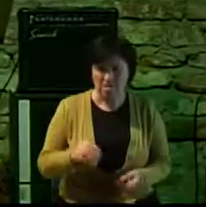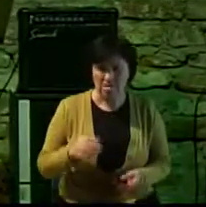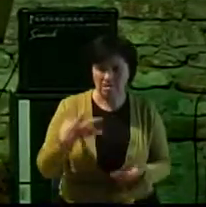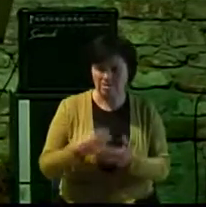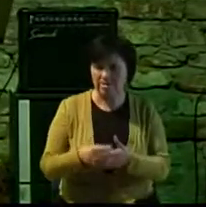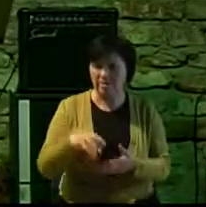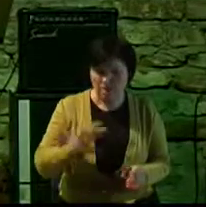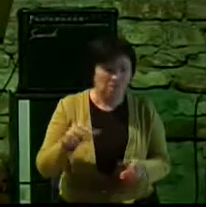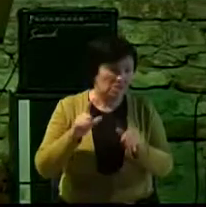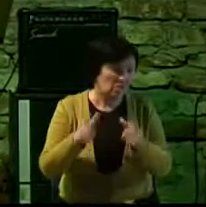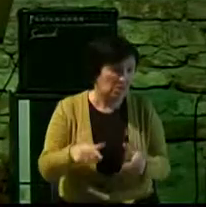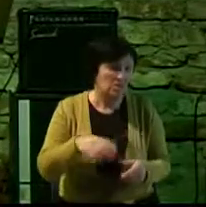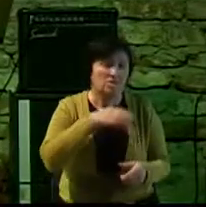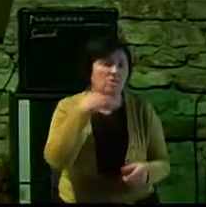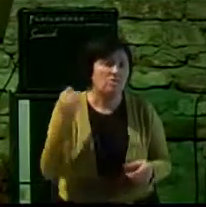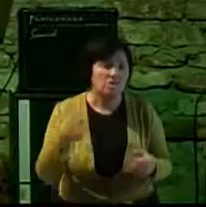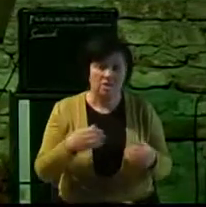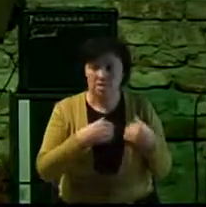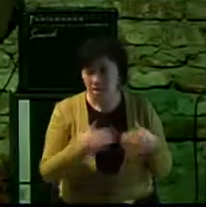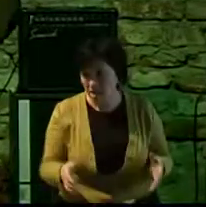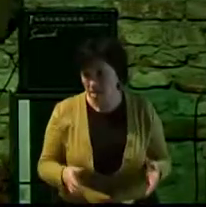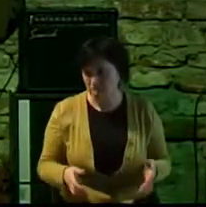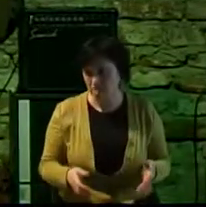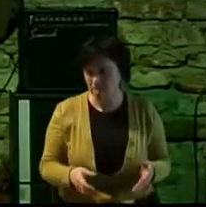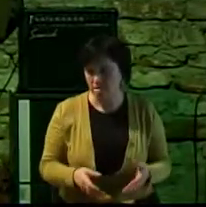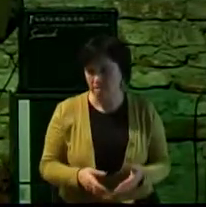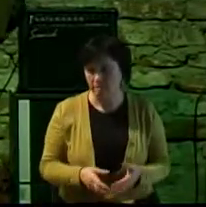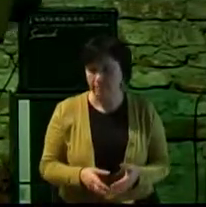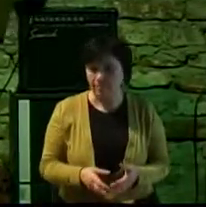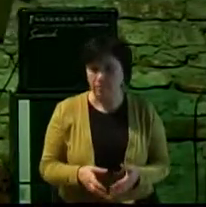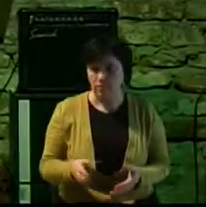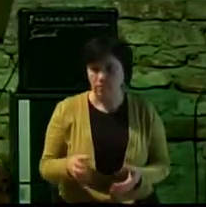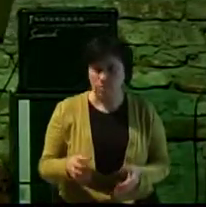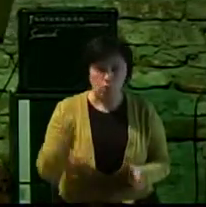влиять и заквашивать всех других.